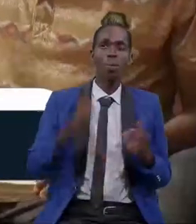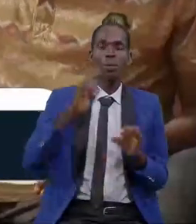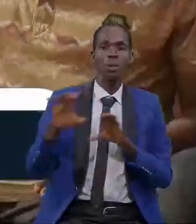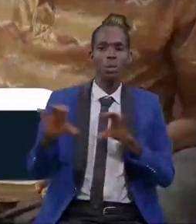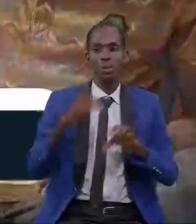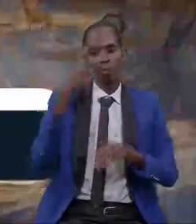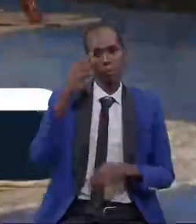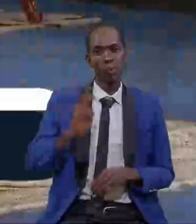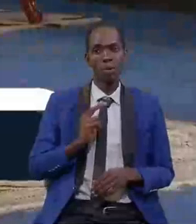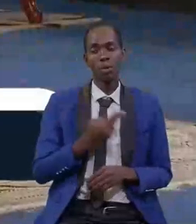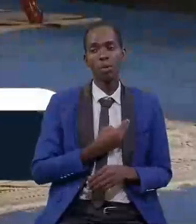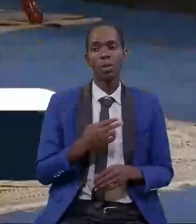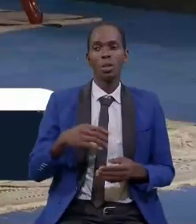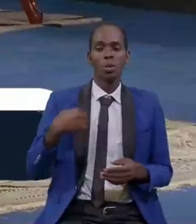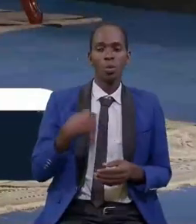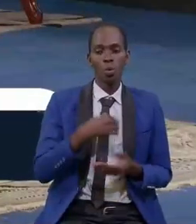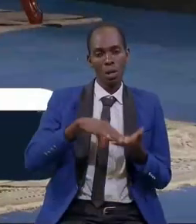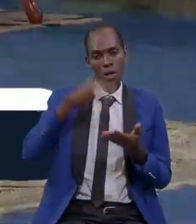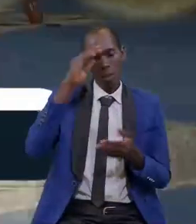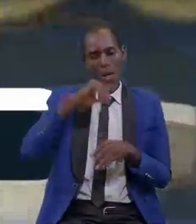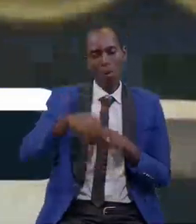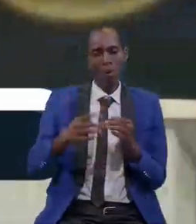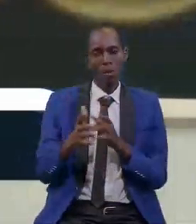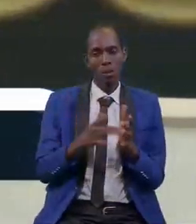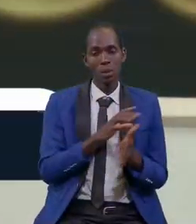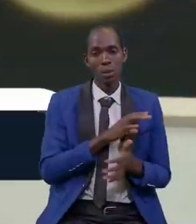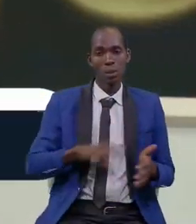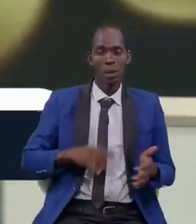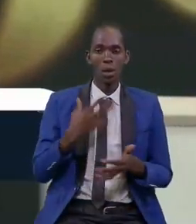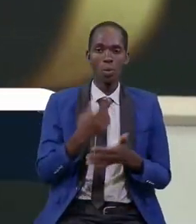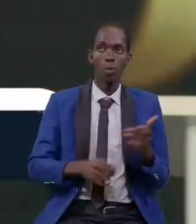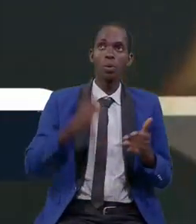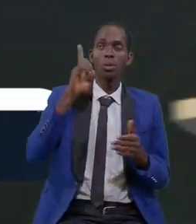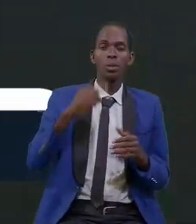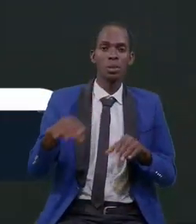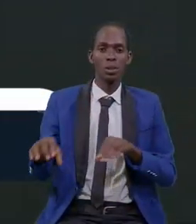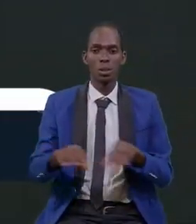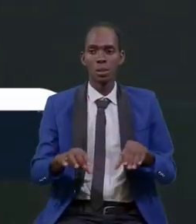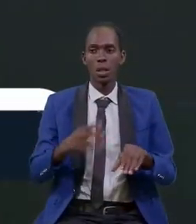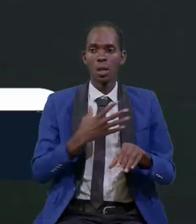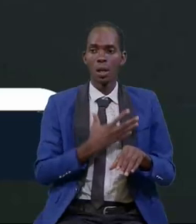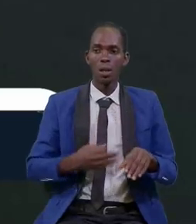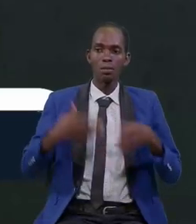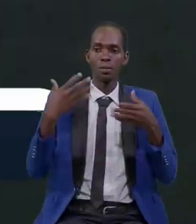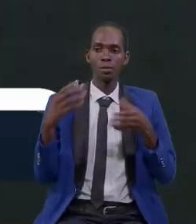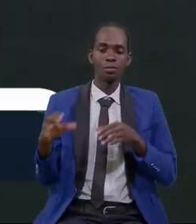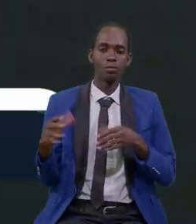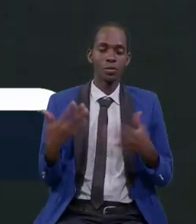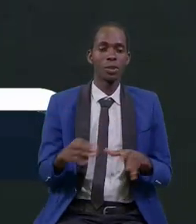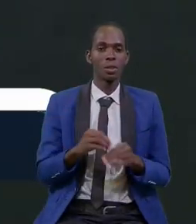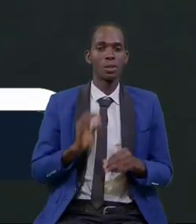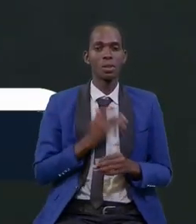dit, on nous parle de Jésus, et ce qu'il accomplit en nous, quand nous croyons en lui.